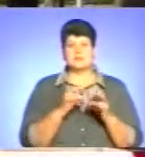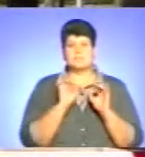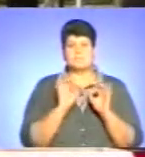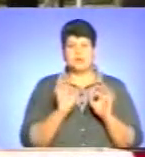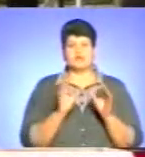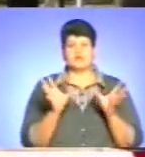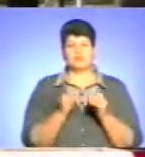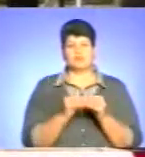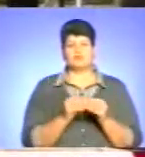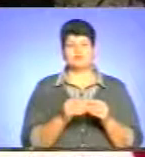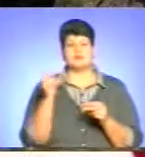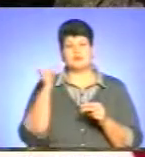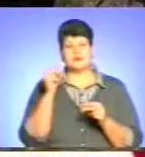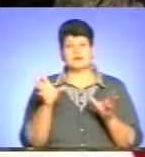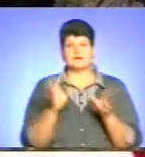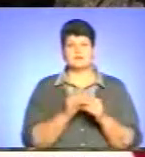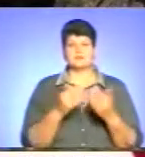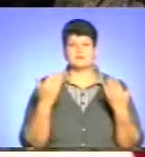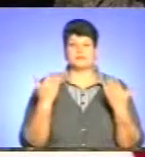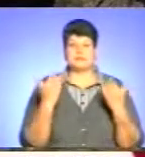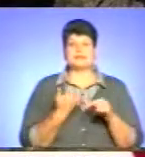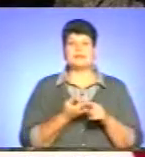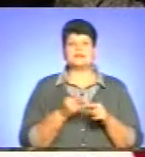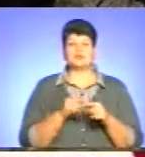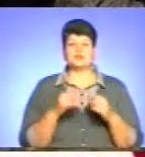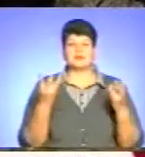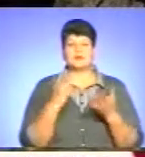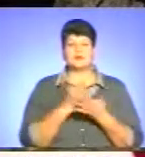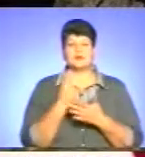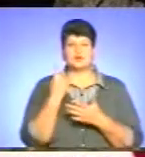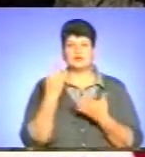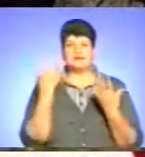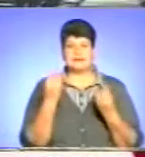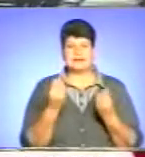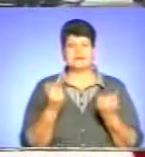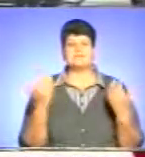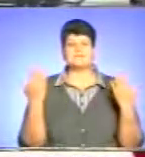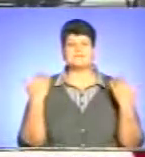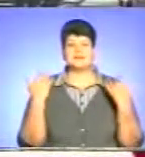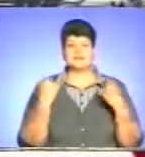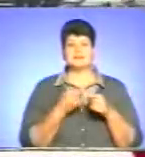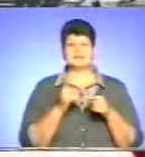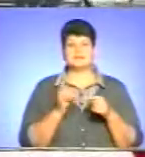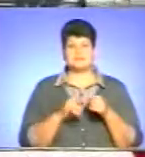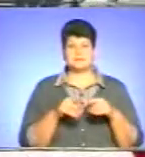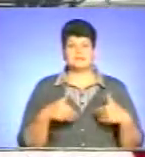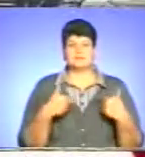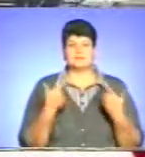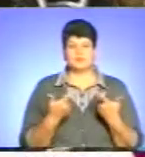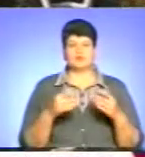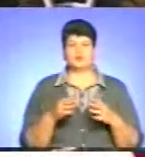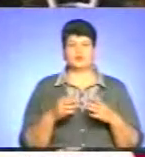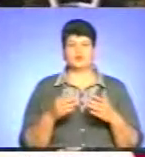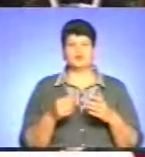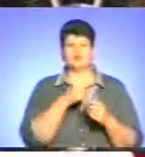поєднувати навчання і відпочинок. Для цього школяр повинен мати хоча б один день на тиждень вільний. Такі рекомендації стосуються і дорослих.